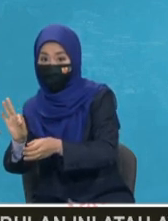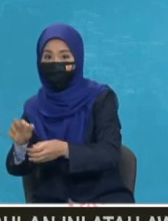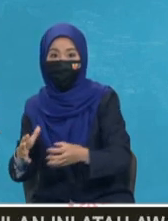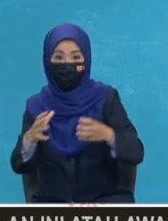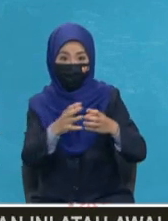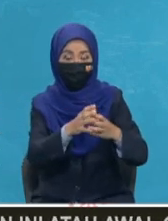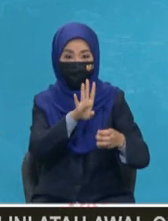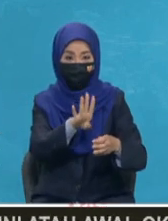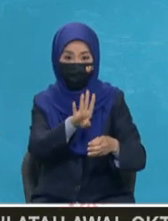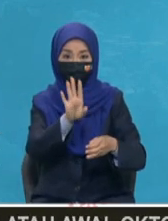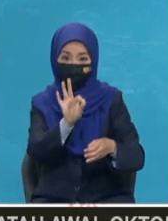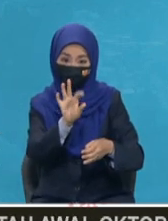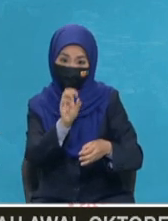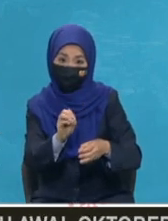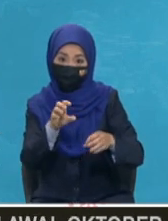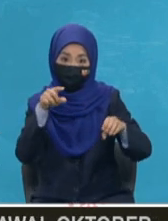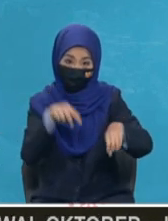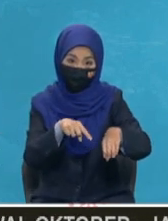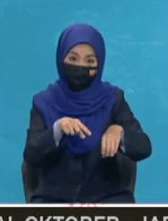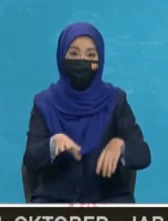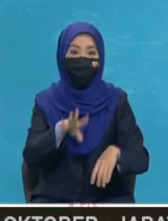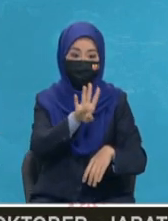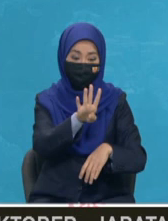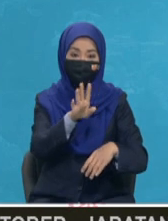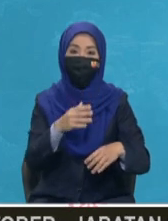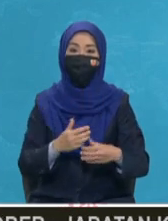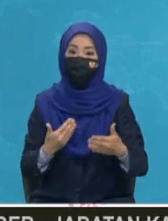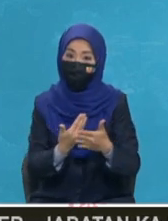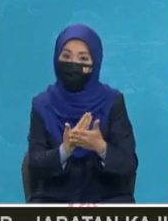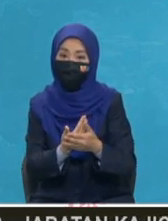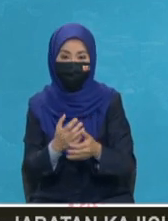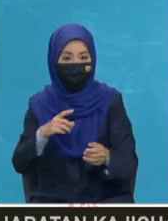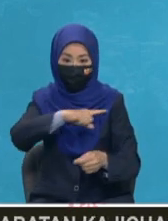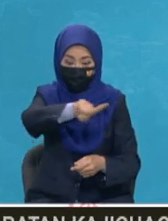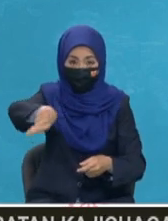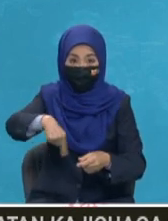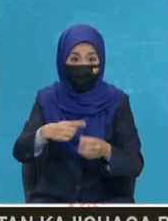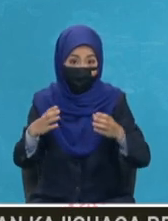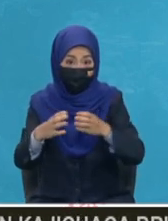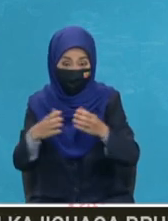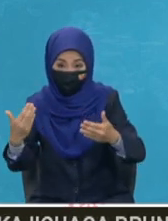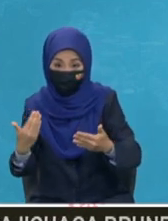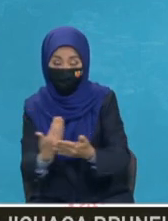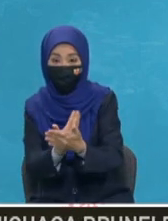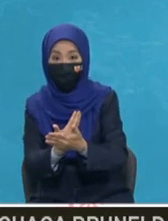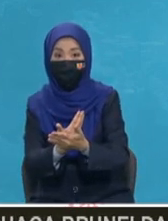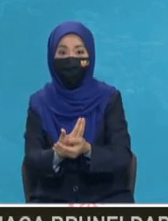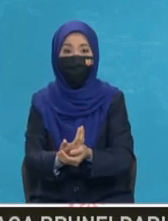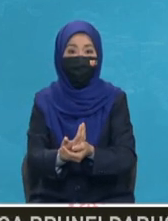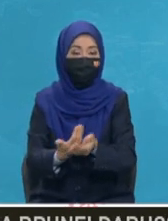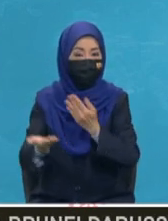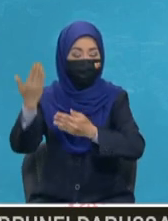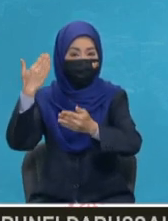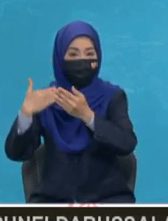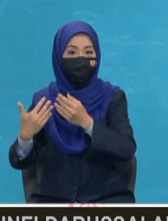kehampaan pashmeen kosong yang mengandungi 4 cash baru kesemua Cluster Cluster baru ini juga mengandungi